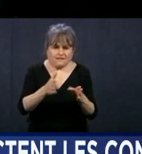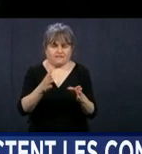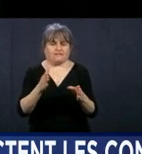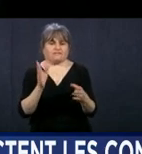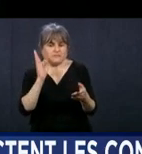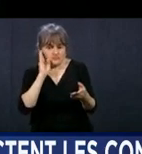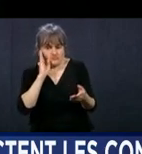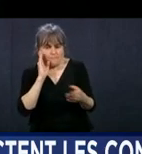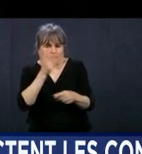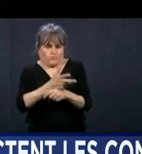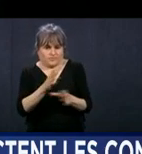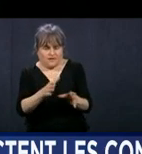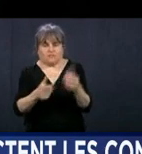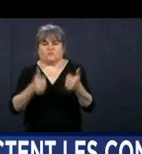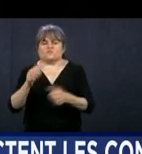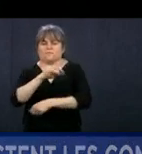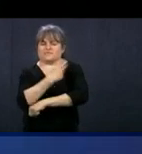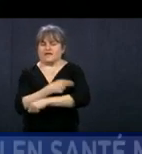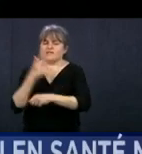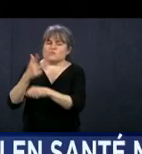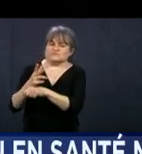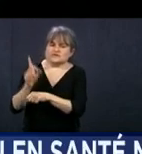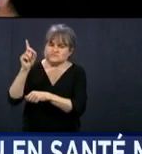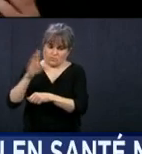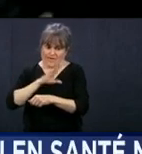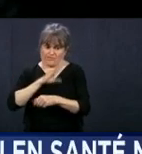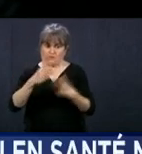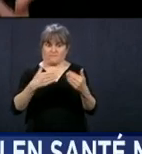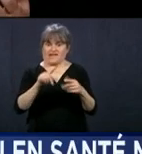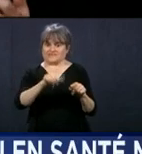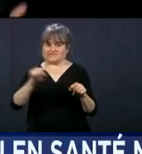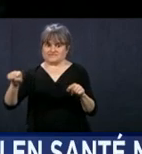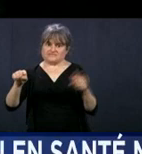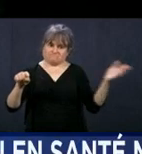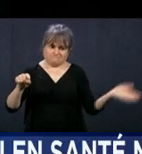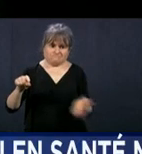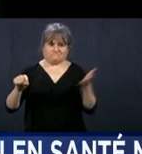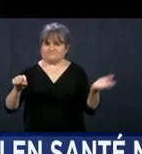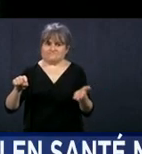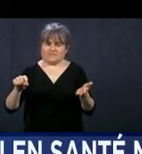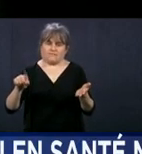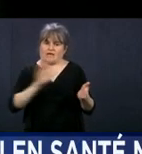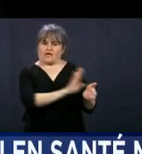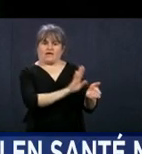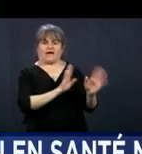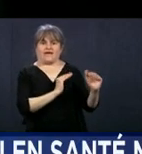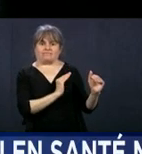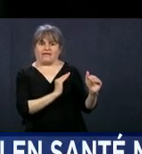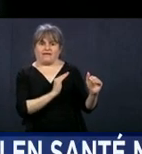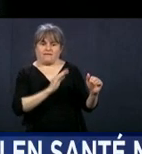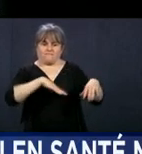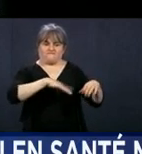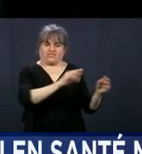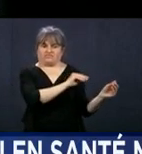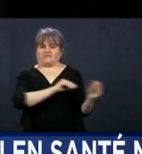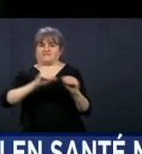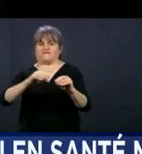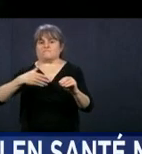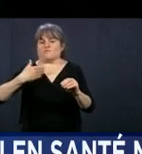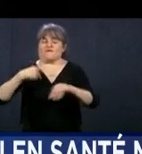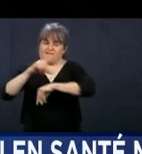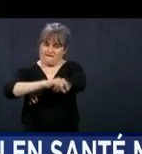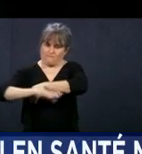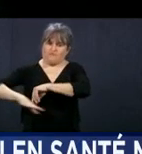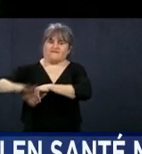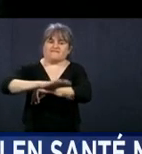a les endroits physiques, mais on manque de personnel pour transférer davantage de personnes qui sont à l'hôpital actuellement et